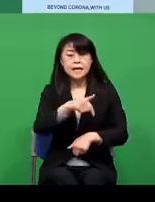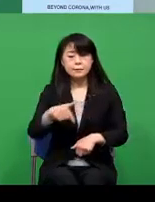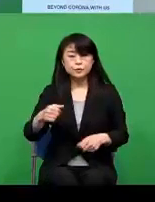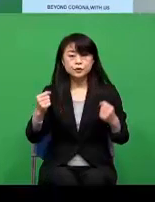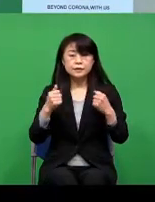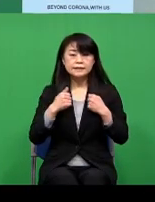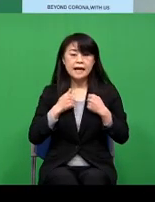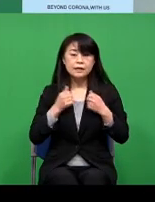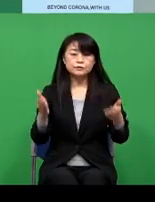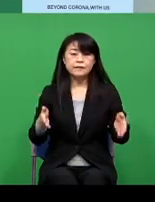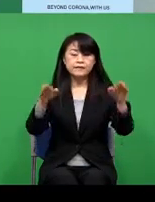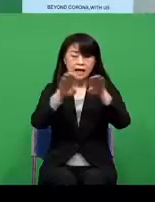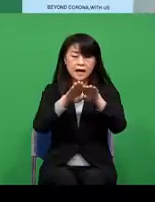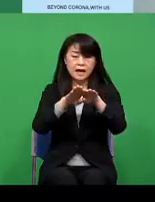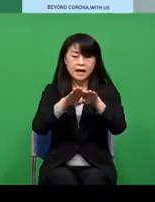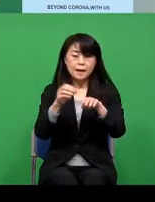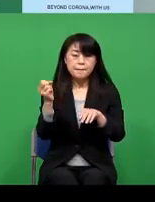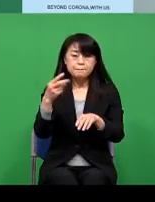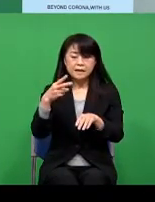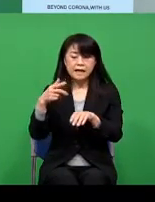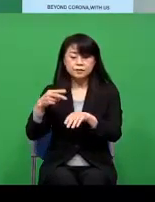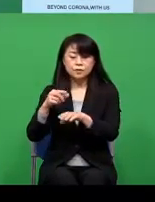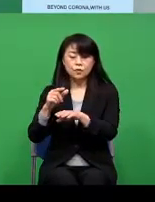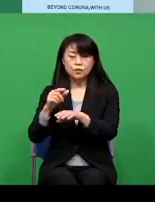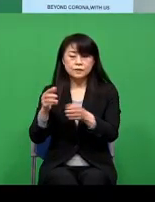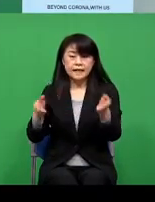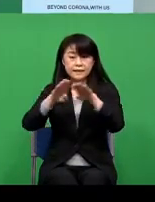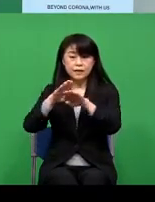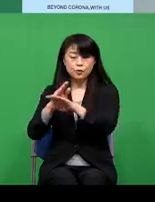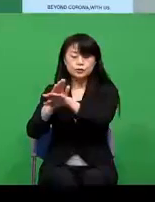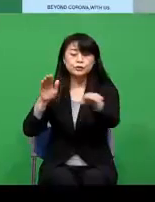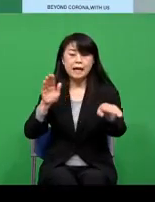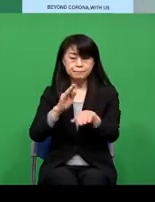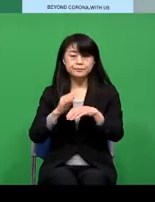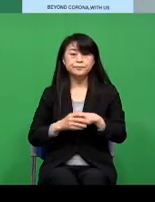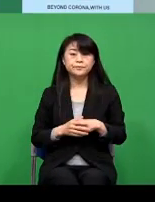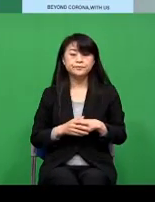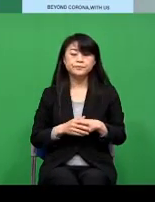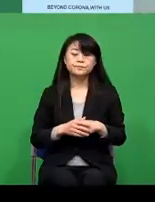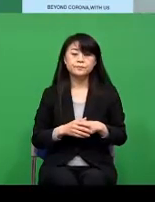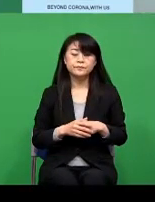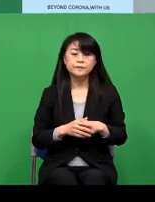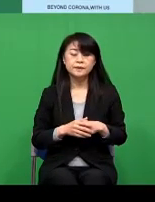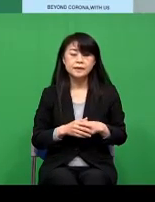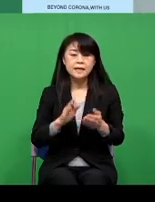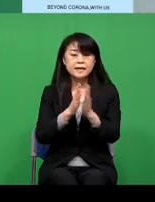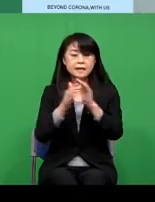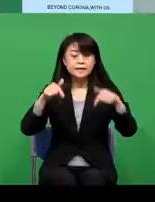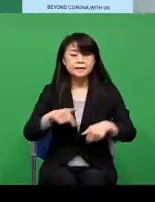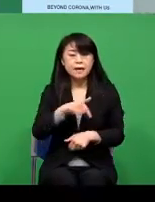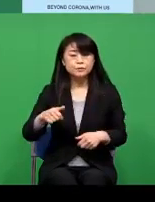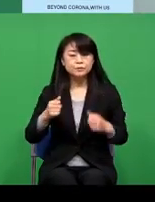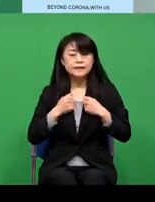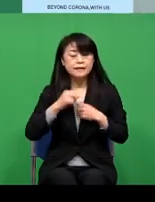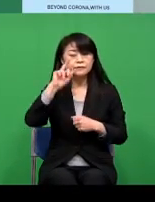体育センター及び同周辺、から想定は、まあ、ここに書いてありますように、まあ、県西部体育